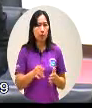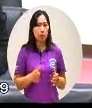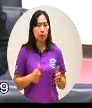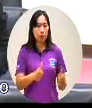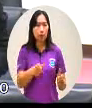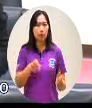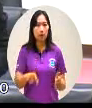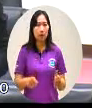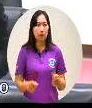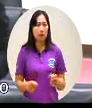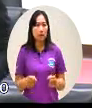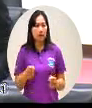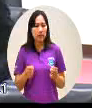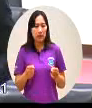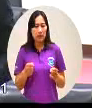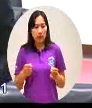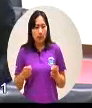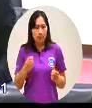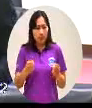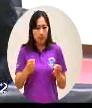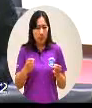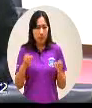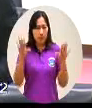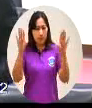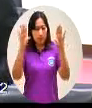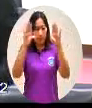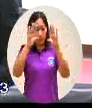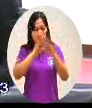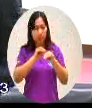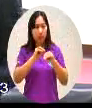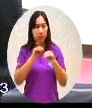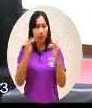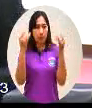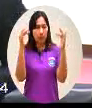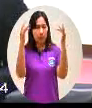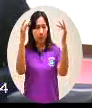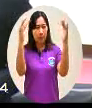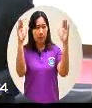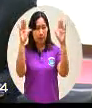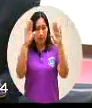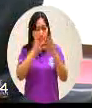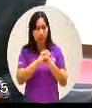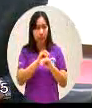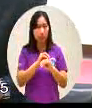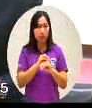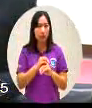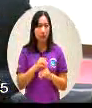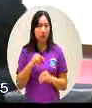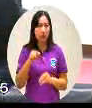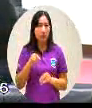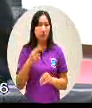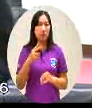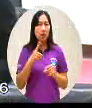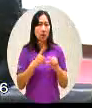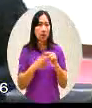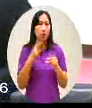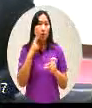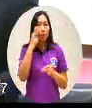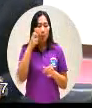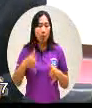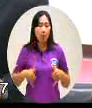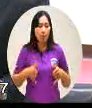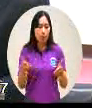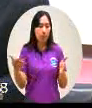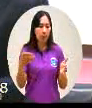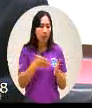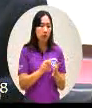你看开咧到伫看，这暗蒙蒙，啊光线拢杂条的，其实呐为东门的中港的东门，中港的中港路来到离门这